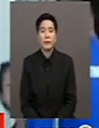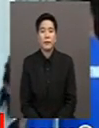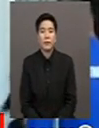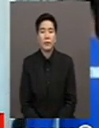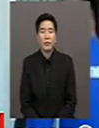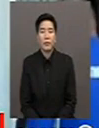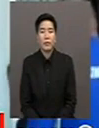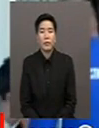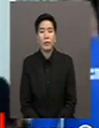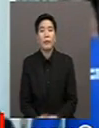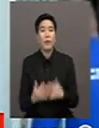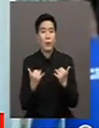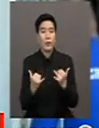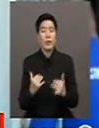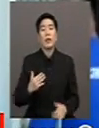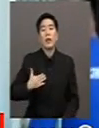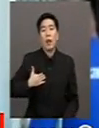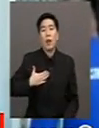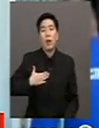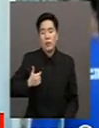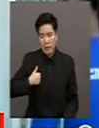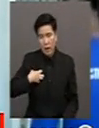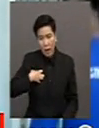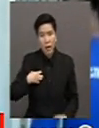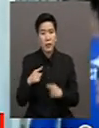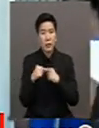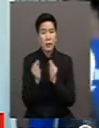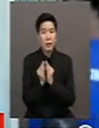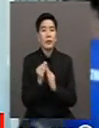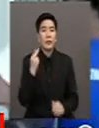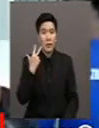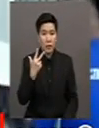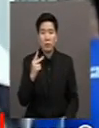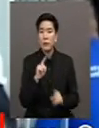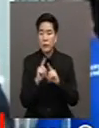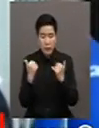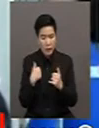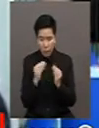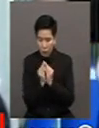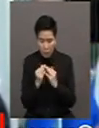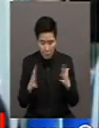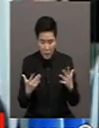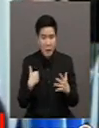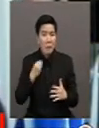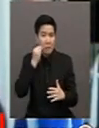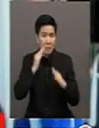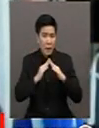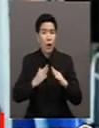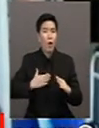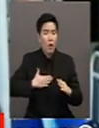ณวันนี้คือเราต้องการ3แต้มอย่างมากเพราะว่าเรายังไม่ได้แต้มเลยแล้วเราก็ต้องเตะในบ้านเราอยากได้3แต้มเ